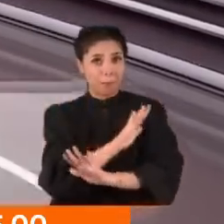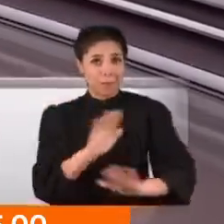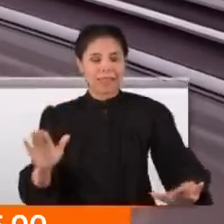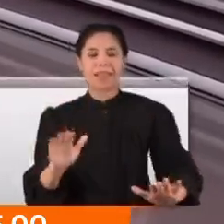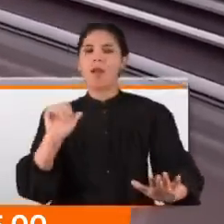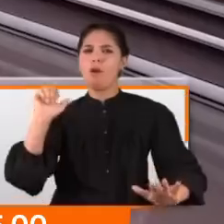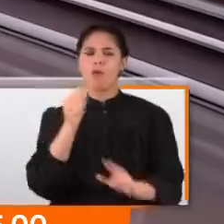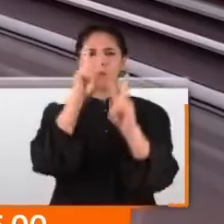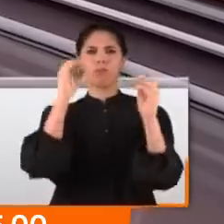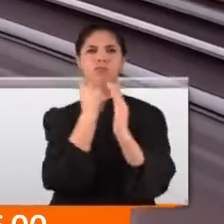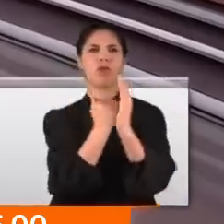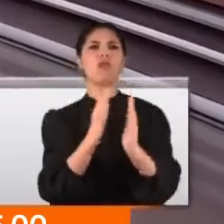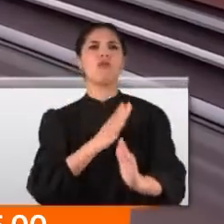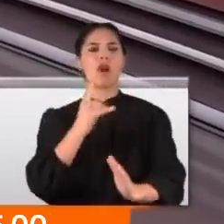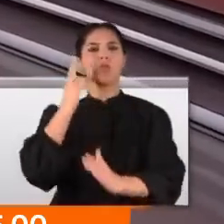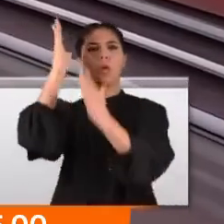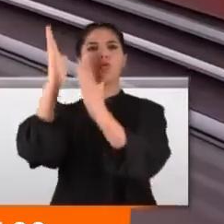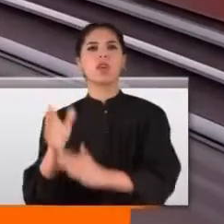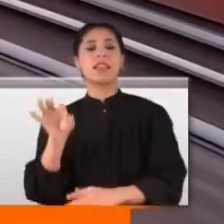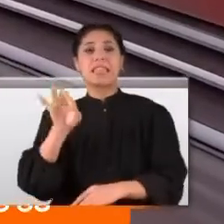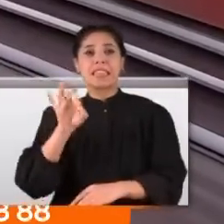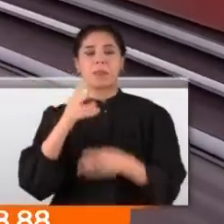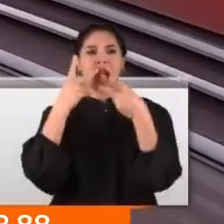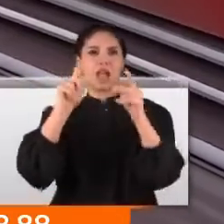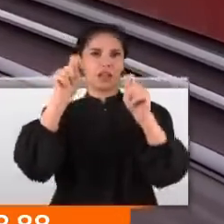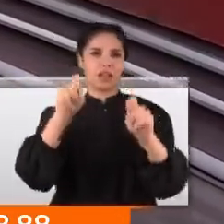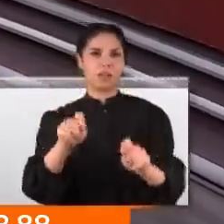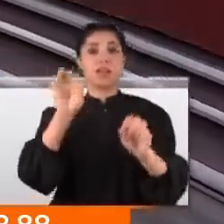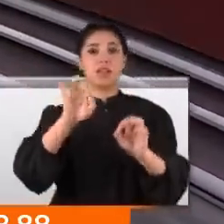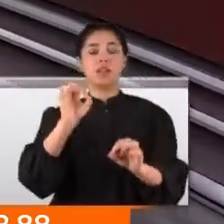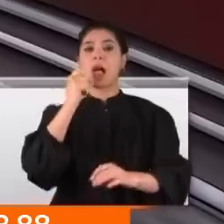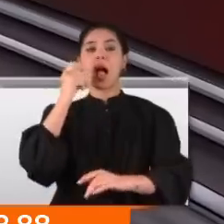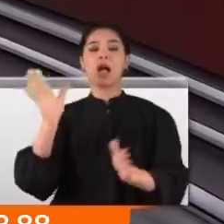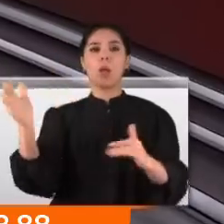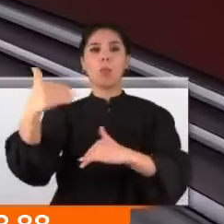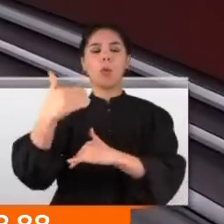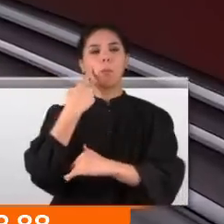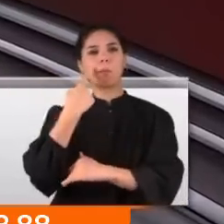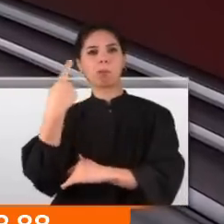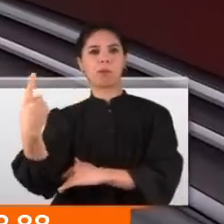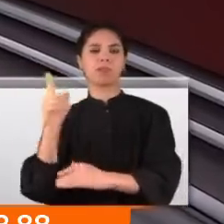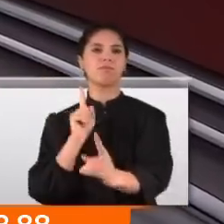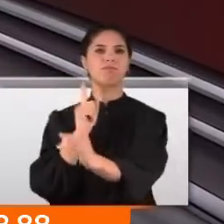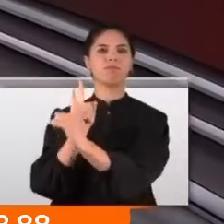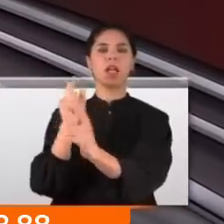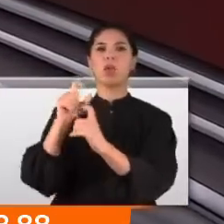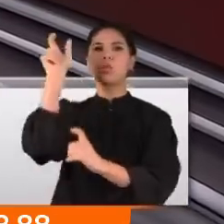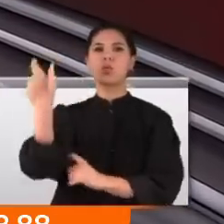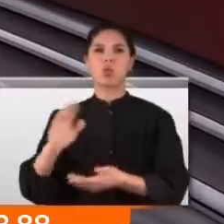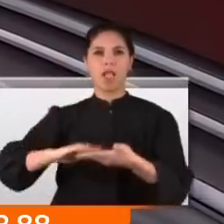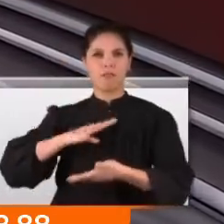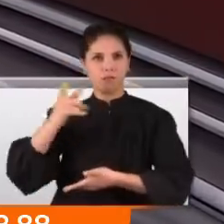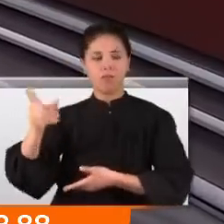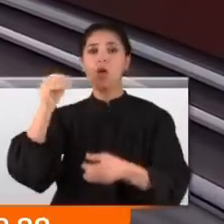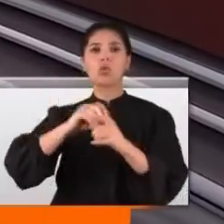Masada çok önemli başlıklar vardı tabii. Cumhurbaşkanı Recep Tayyip Erdoğan şu dakikalarda bir açıklama yapıyor. Şimdi Ankara büromuza dönelim. Karşımda Sultan Akdoğan var.